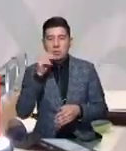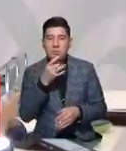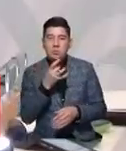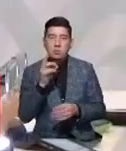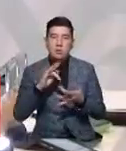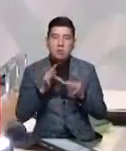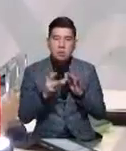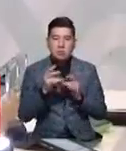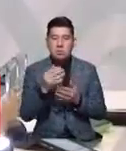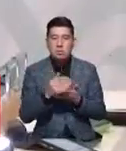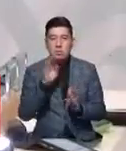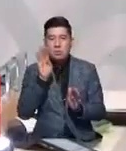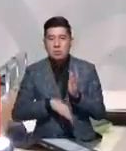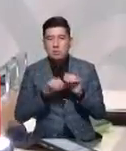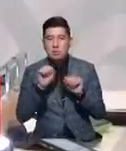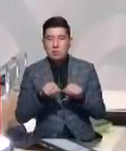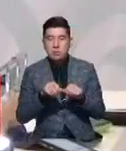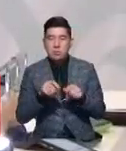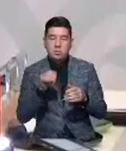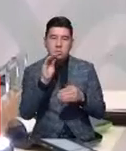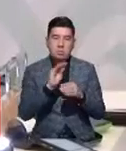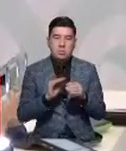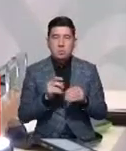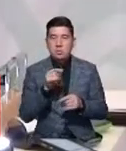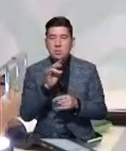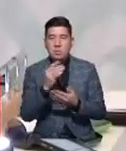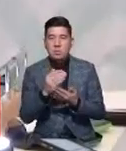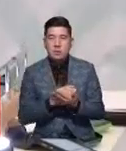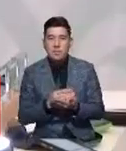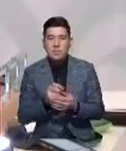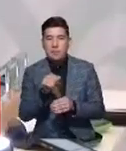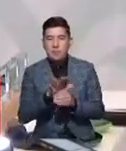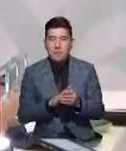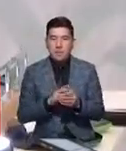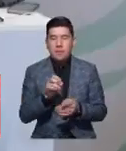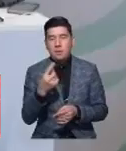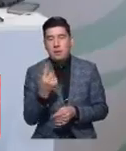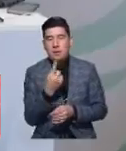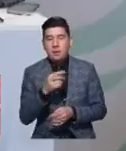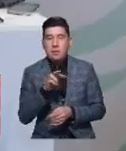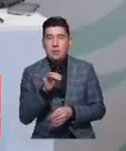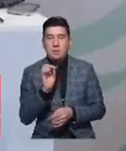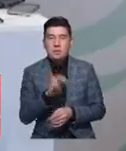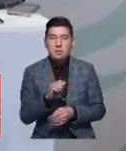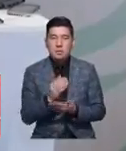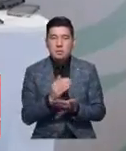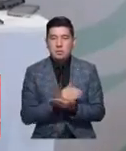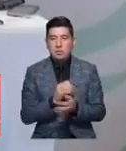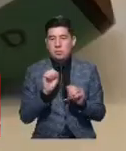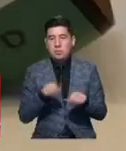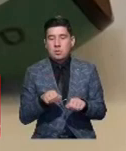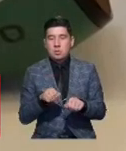Могут создать для него отдельную карту, могут не создавать, могут проводить операции посредством исключительно только мобильного приложения. Развитием цифровой